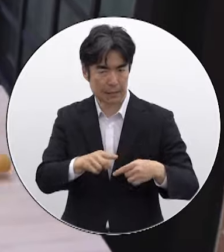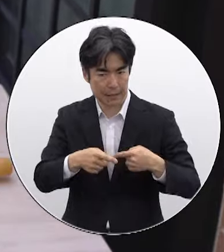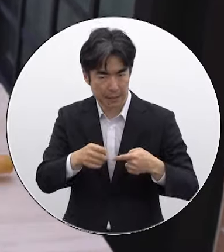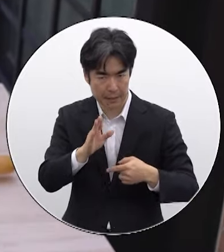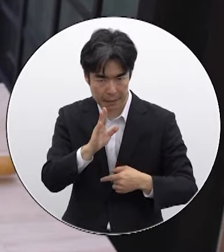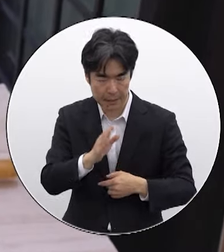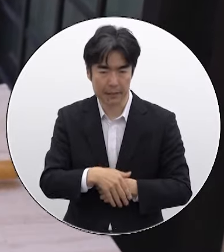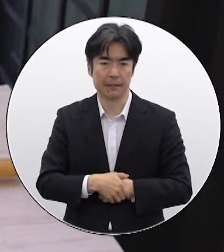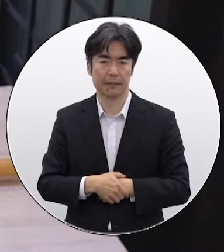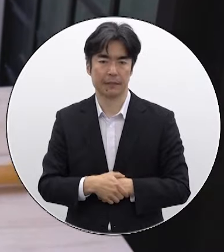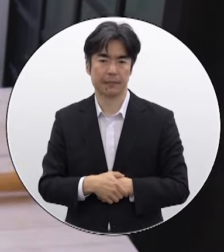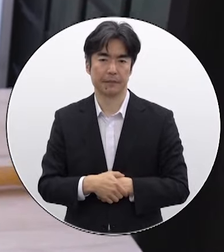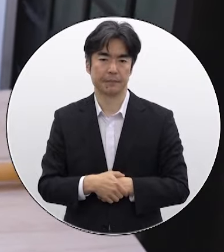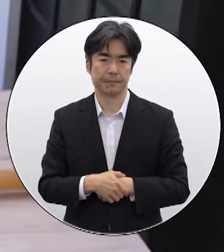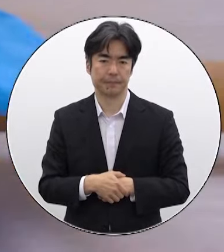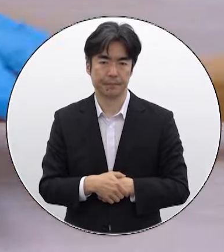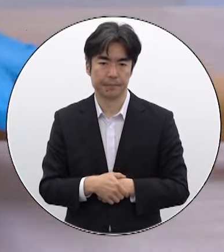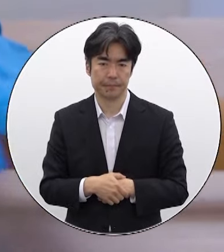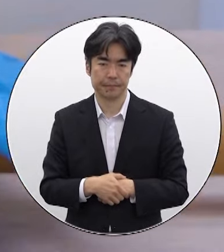て、